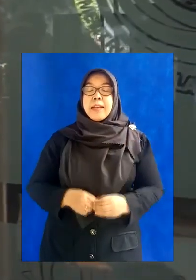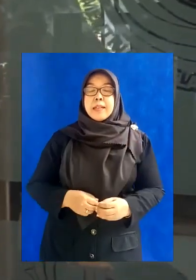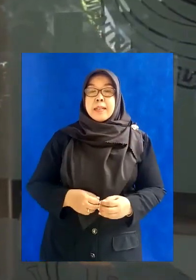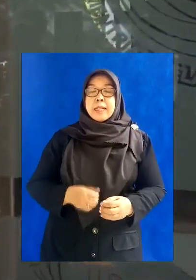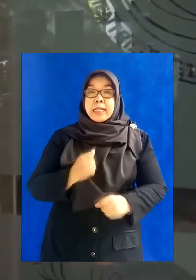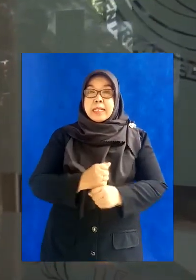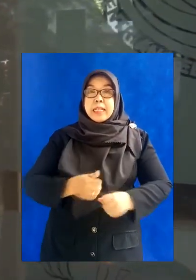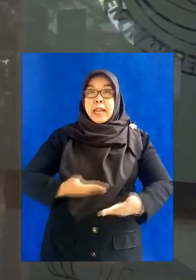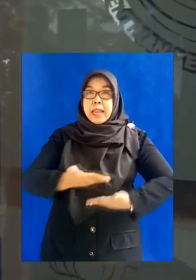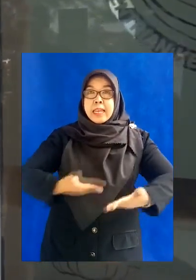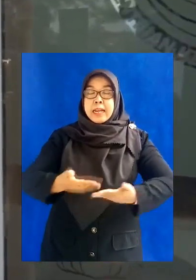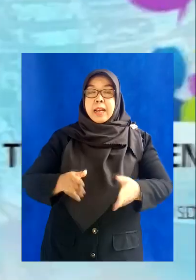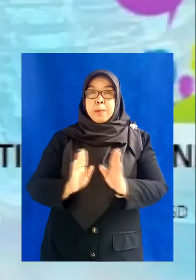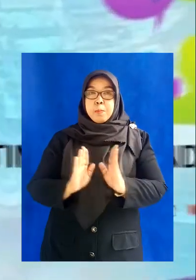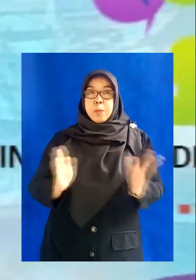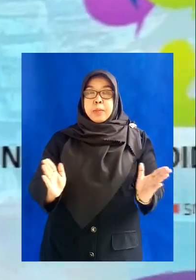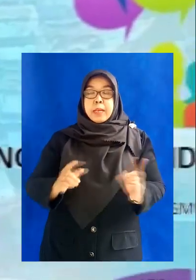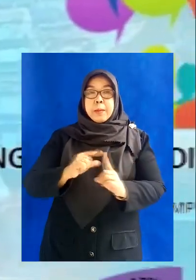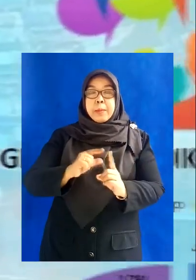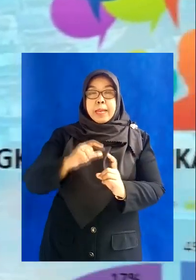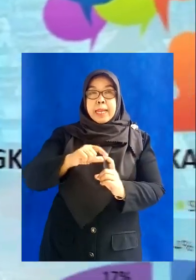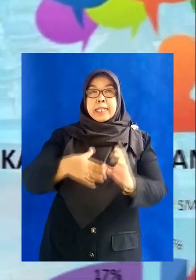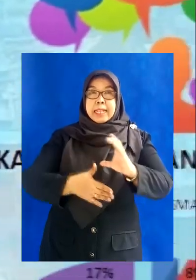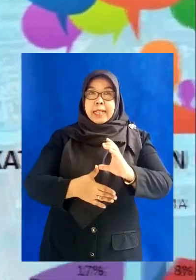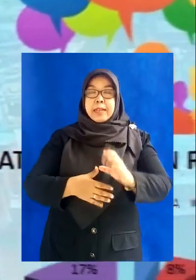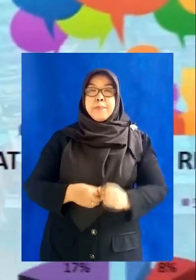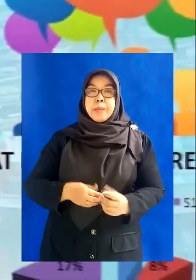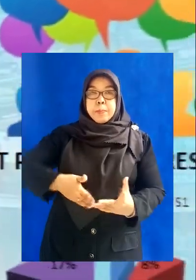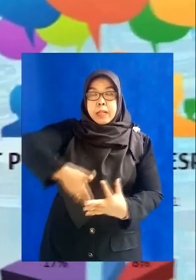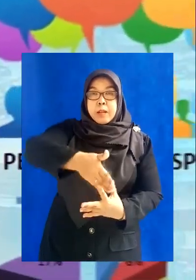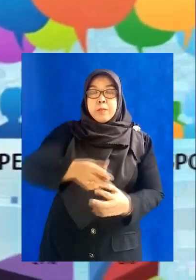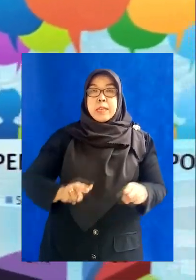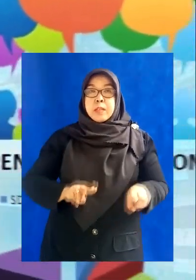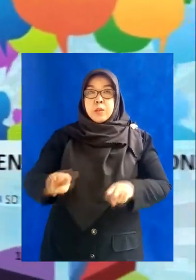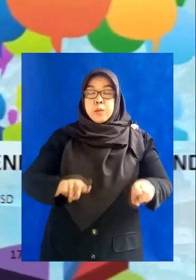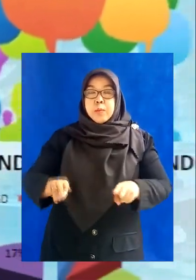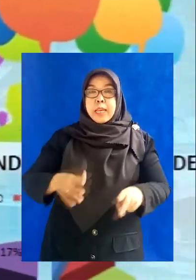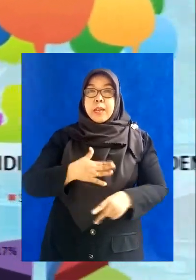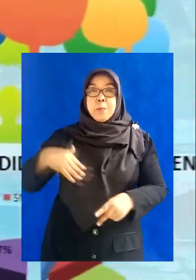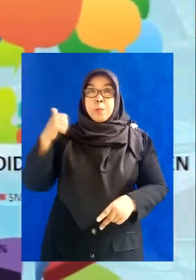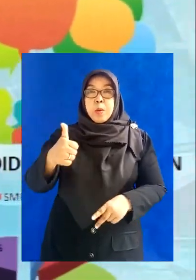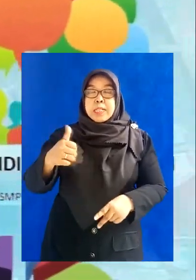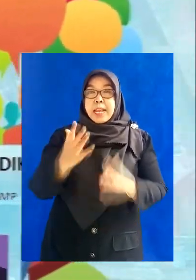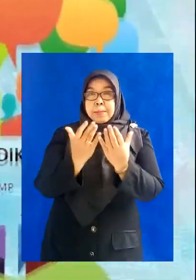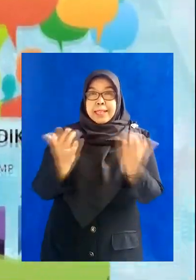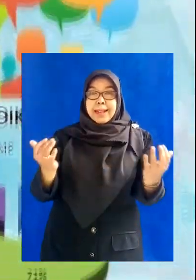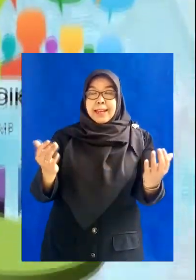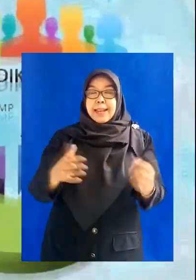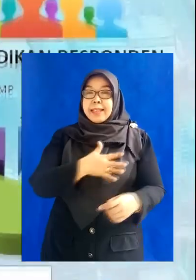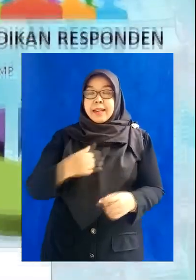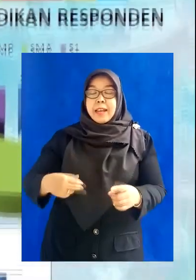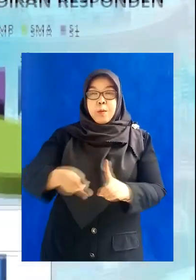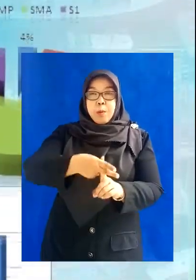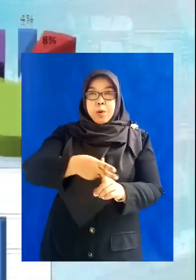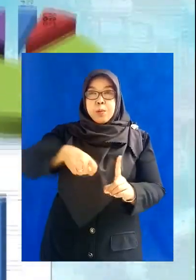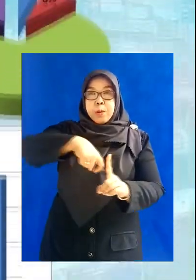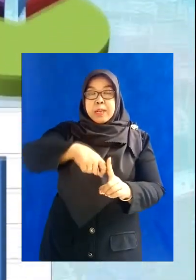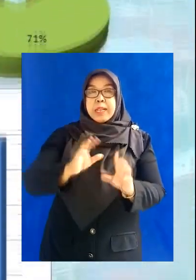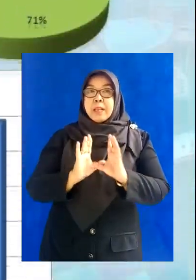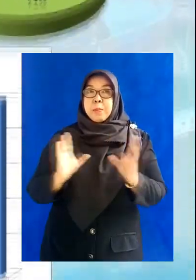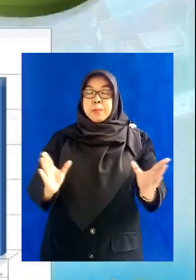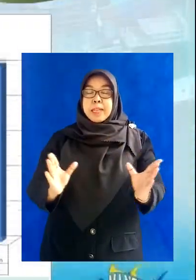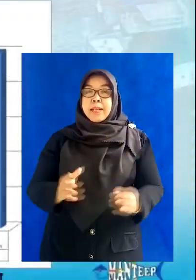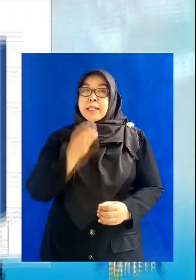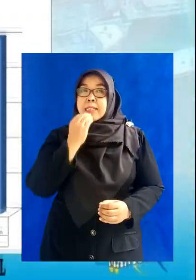evaluasi atas kinerja pelayanan publik yang dilakukan oleh PPS Cilacap melalui survei kepuasan masyarakat dan